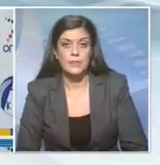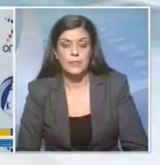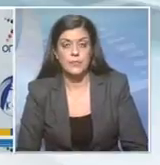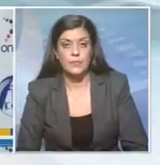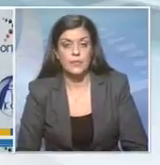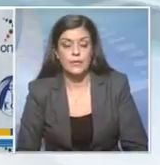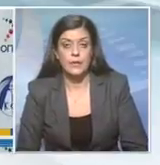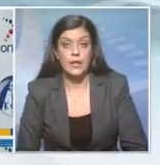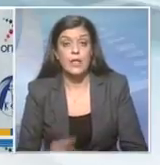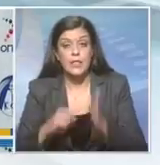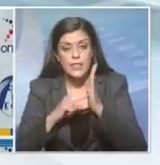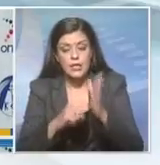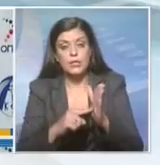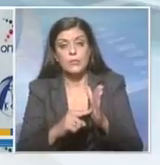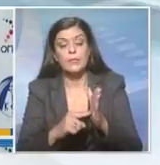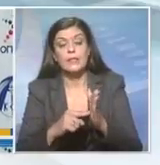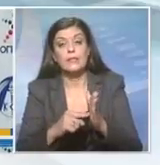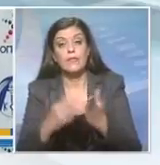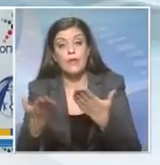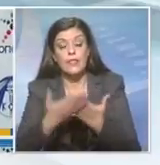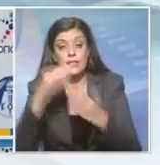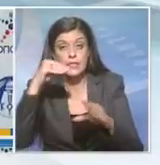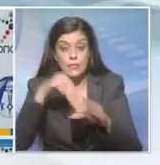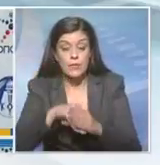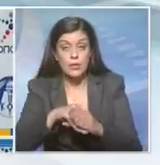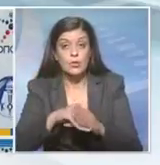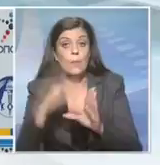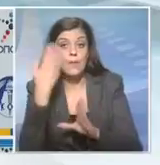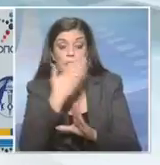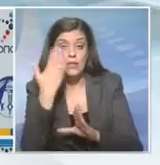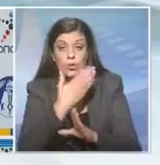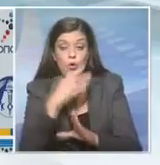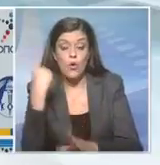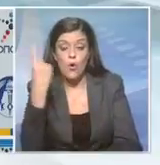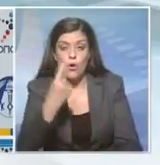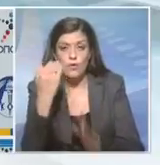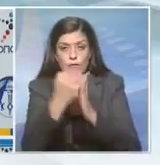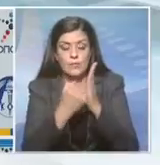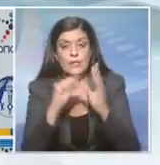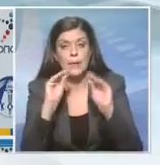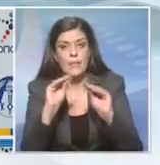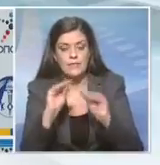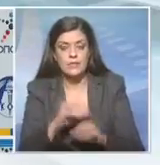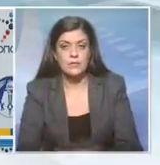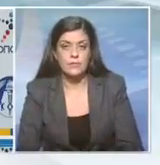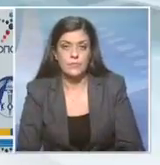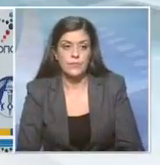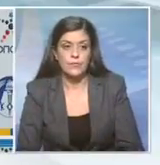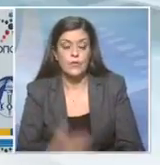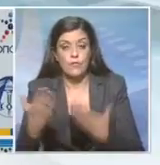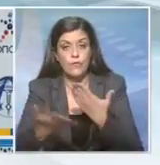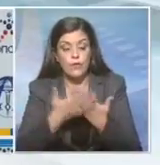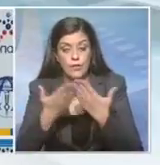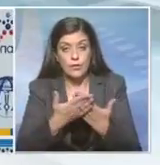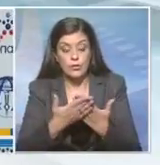τη συμβολή και τη συμμετοχή των εκπαιδευτικών μας τον μαθητικό πληθυσμό όλων των βαθμίδων της εκπαίδευσης, το βοηθητικό προσωπικό